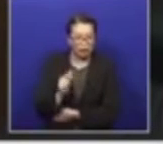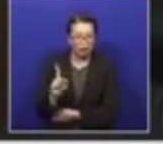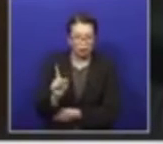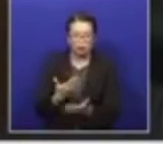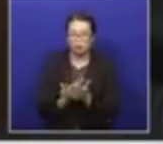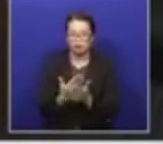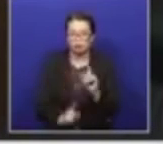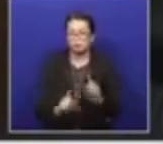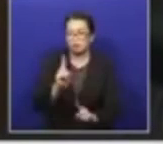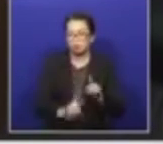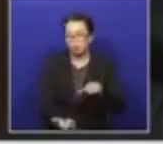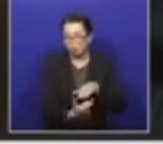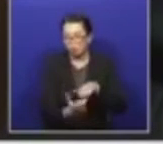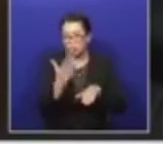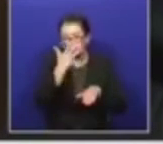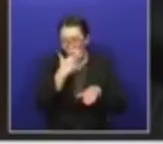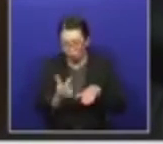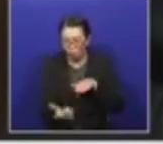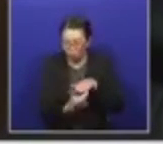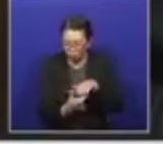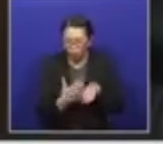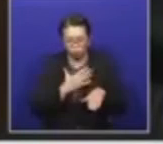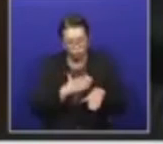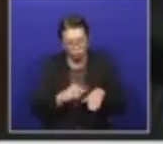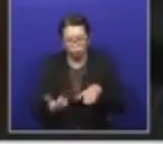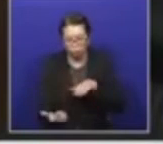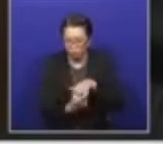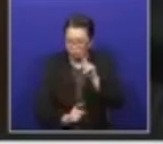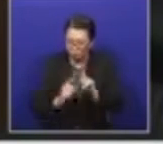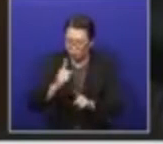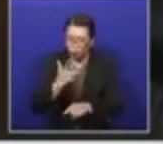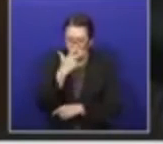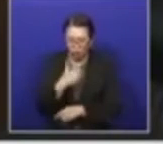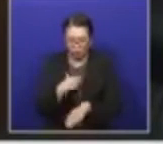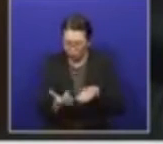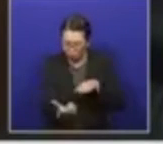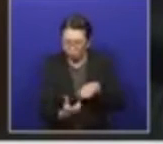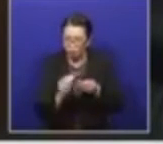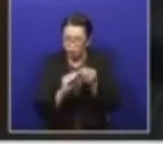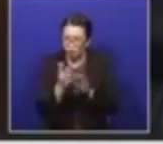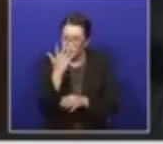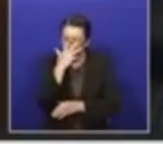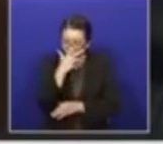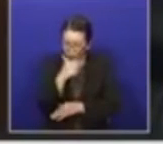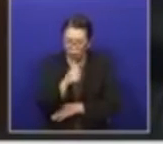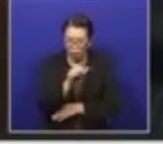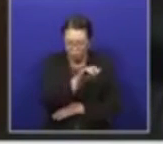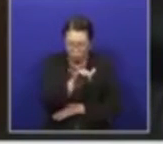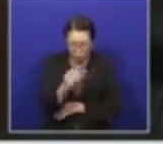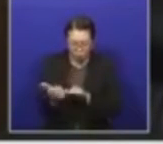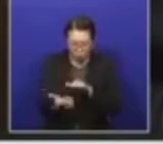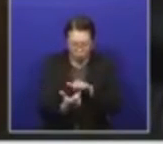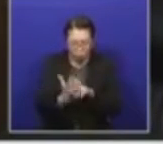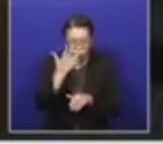ลเลขทะเบียนสวยเลขทะเบียนที่ประชาชนนิยมท่านประธานอยากได้ทะเบียนสวยๆอยากเป็นประดับบาร